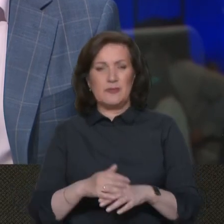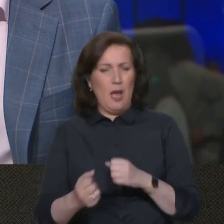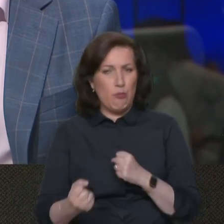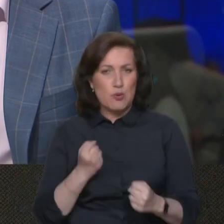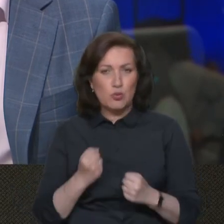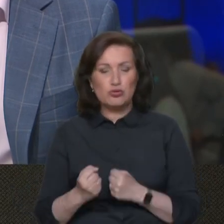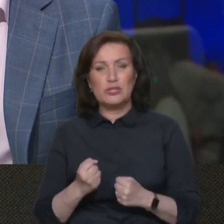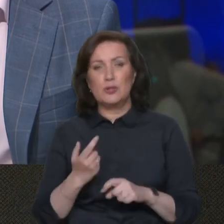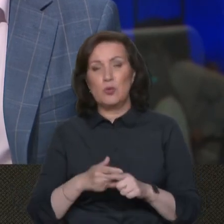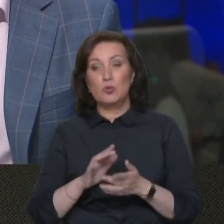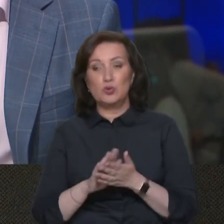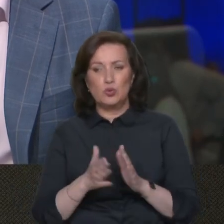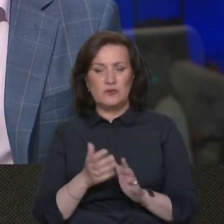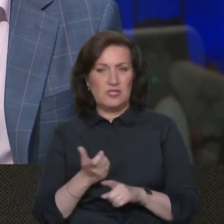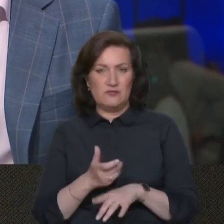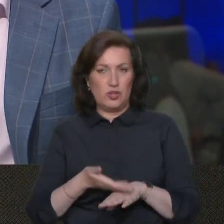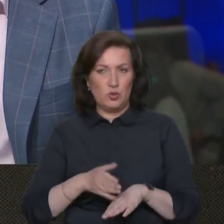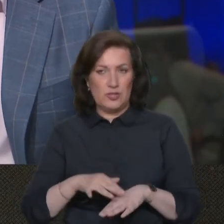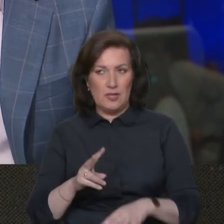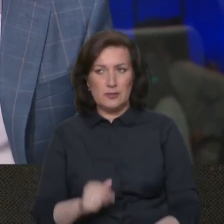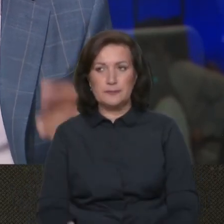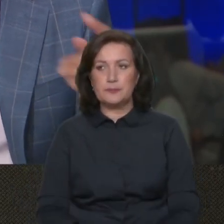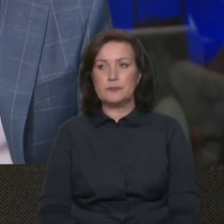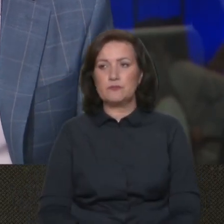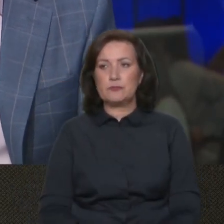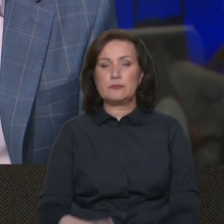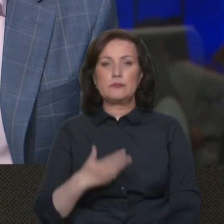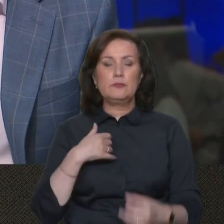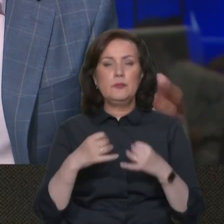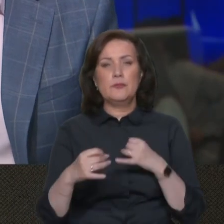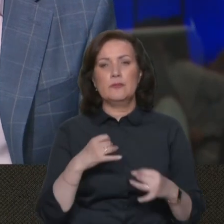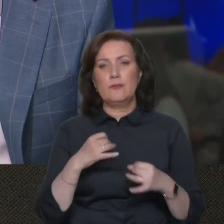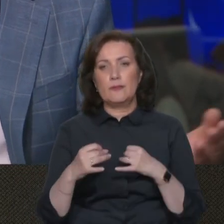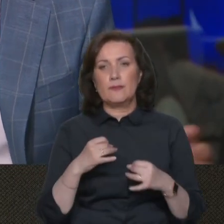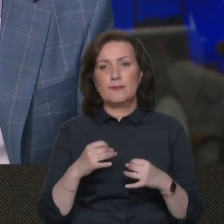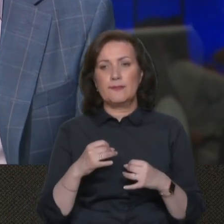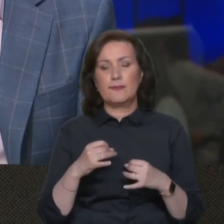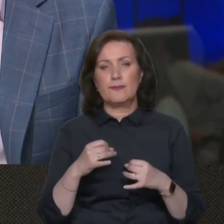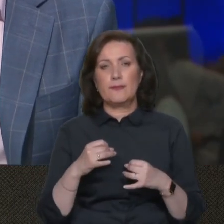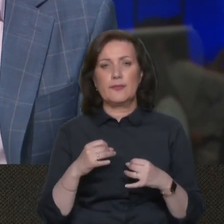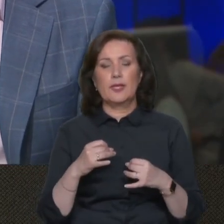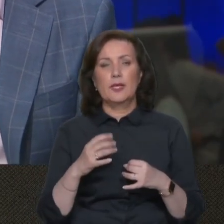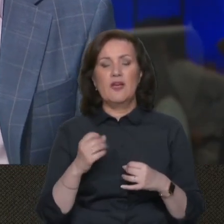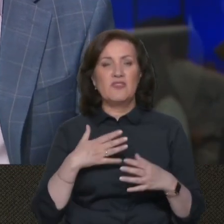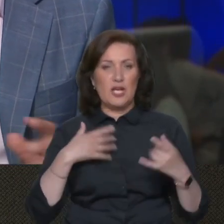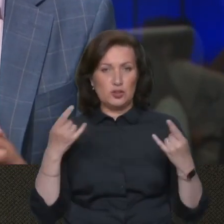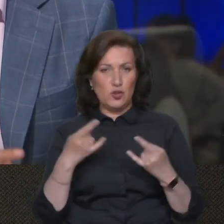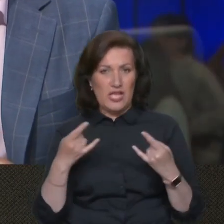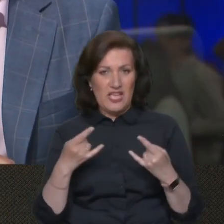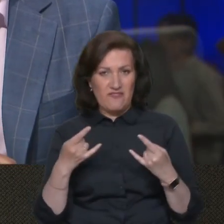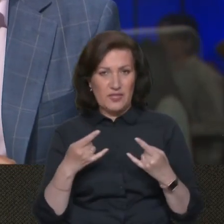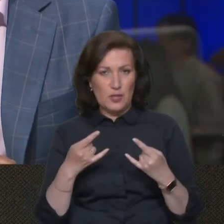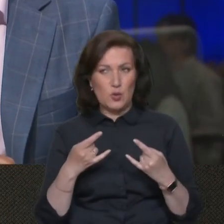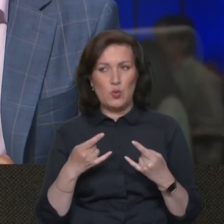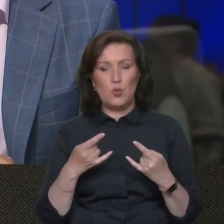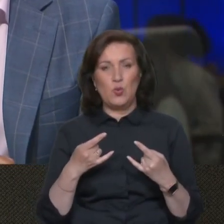тому ситуація надзвичайно складна. Ось ми спілкувалися в нашому ефірі з Олесем